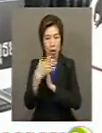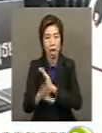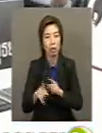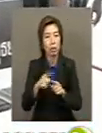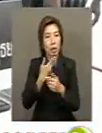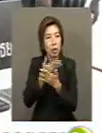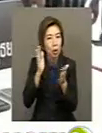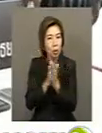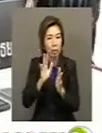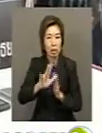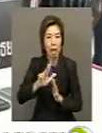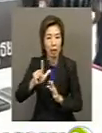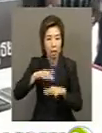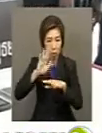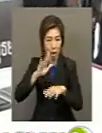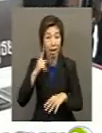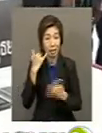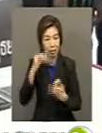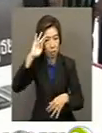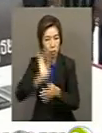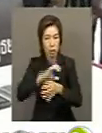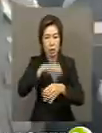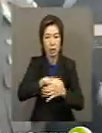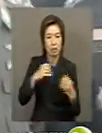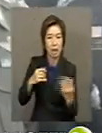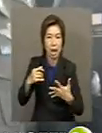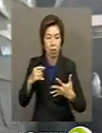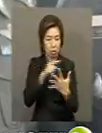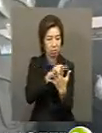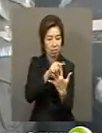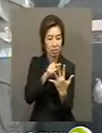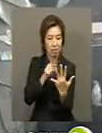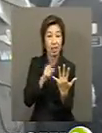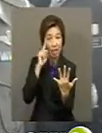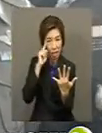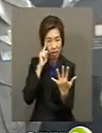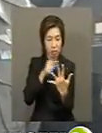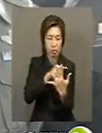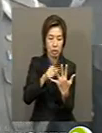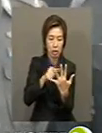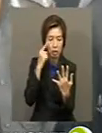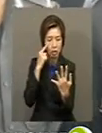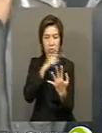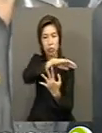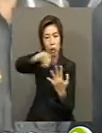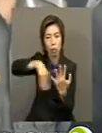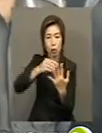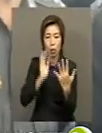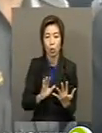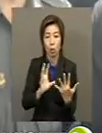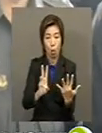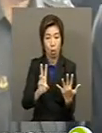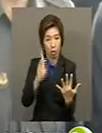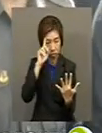พจน์รัตนากรนายพัฒนรถพงศ์ก้านสิทธิ์แล้วก็เยาวชนอีก4คนรวมทั้งสิ้น6คน